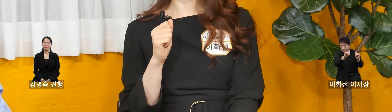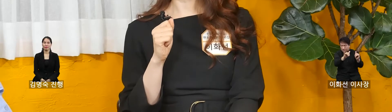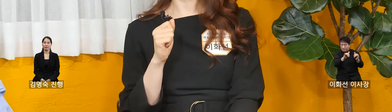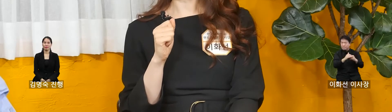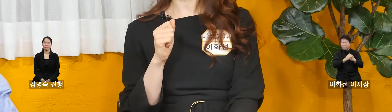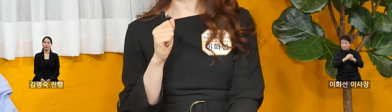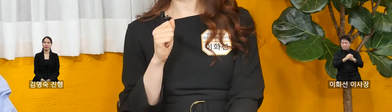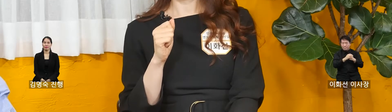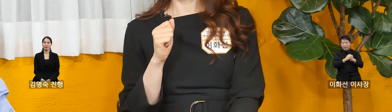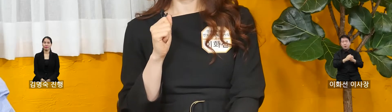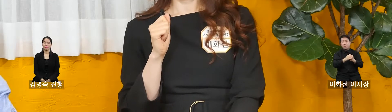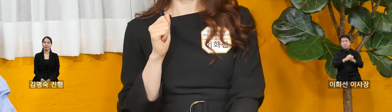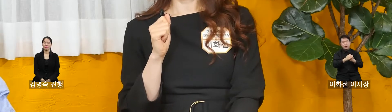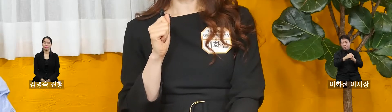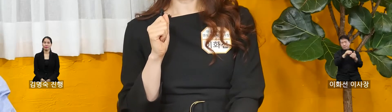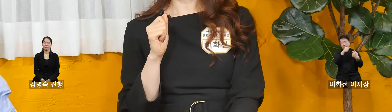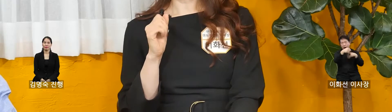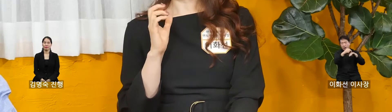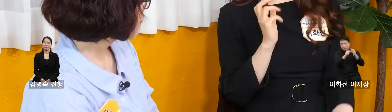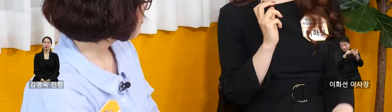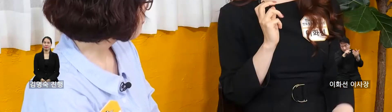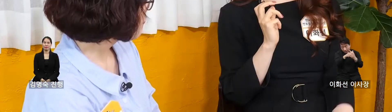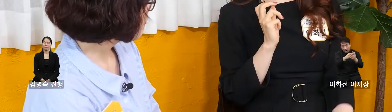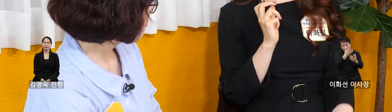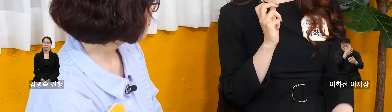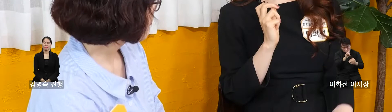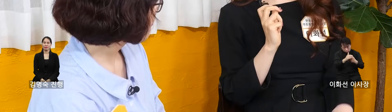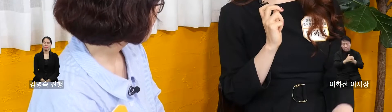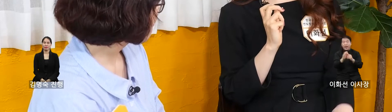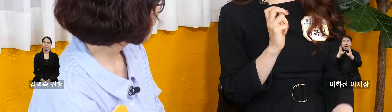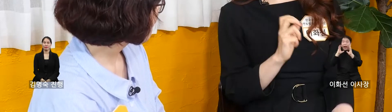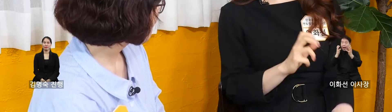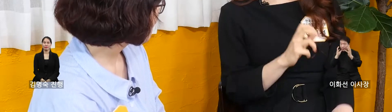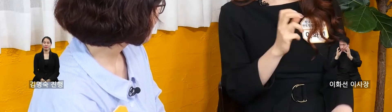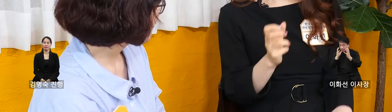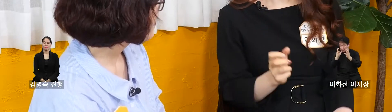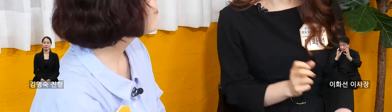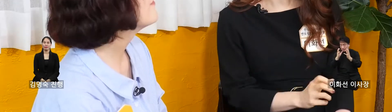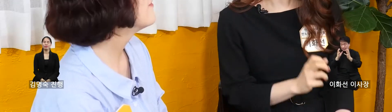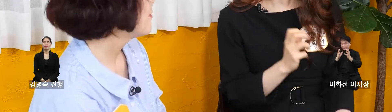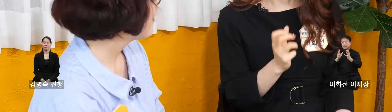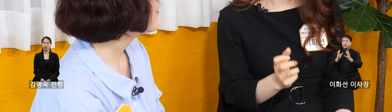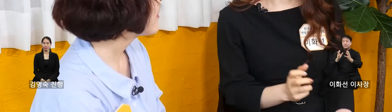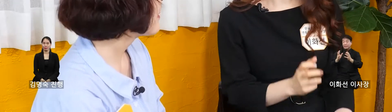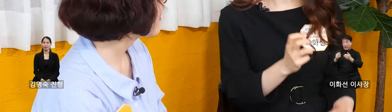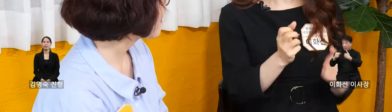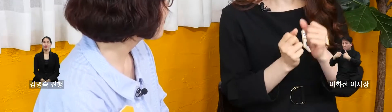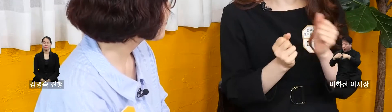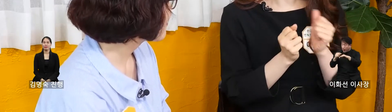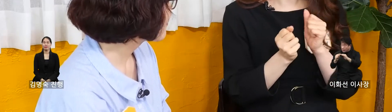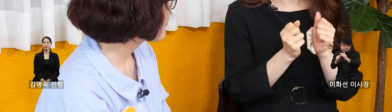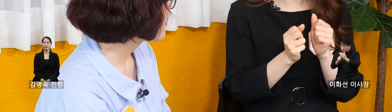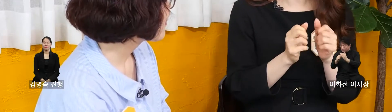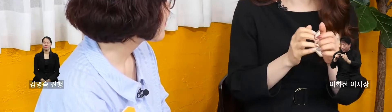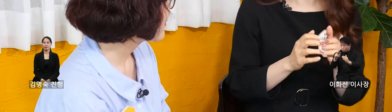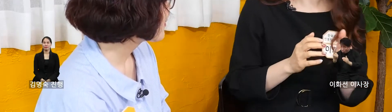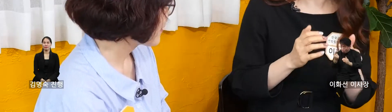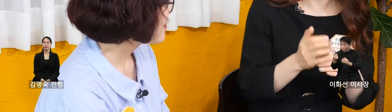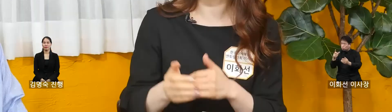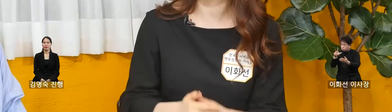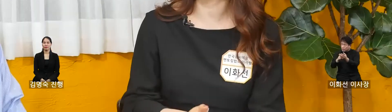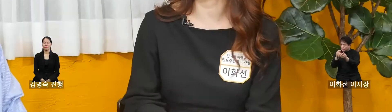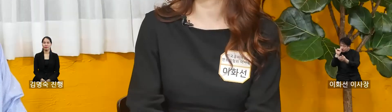그 응용을 하기도 하고 아이들의 어떤 정서 이런 부분에서도 영향을 줄 수 있는 부분을 찾아내서 연구해서